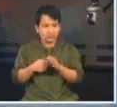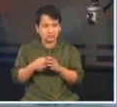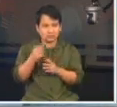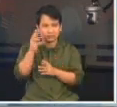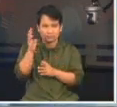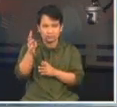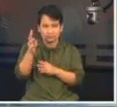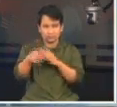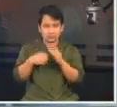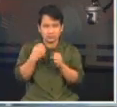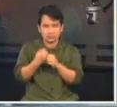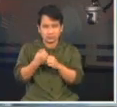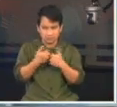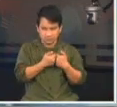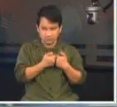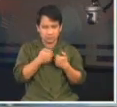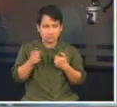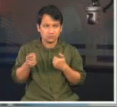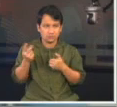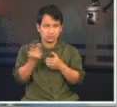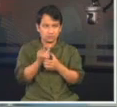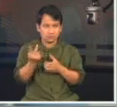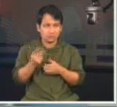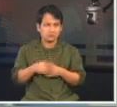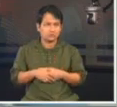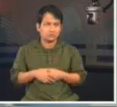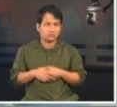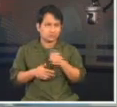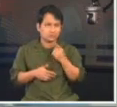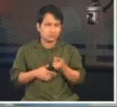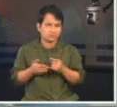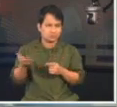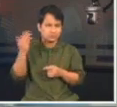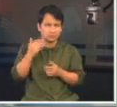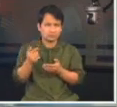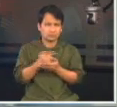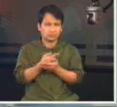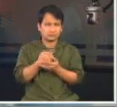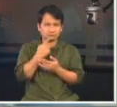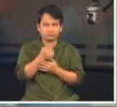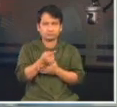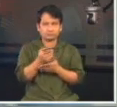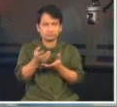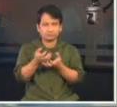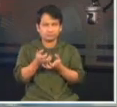taon na rin magkarelasyon ang dalawa. Dati nang nagpahiwatig si